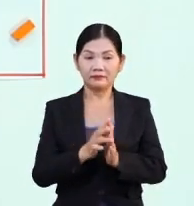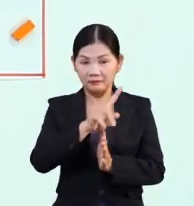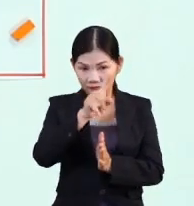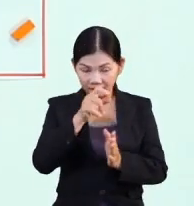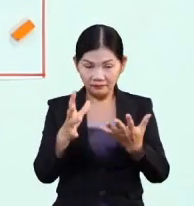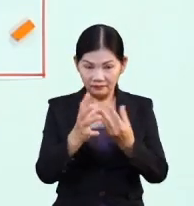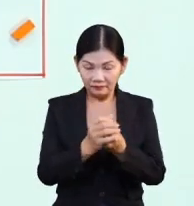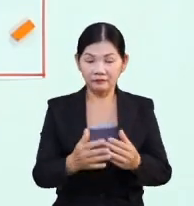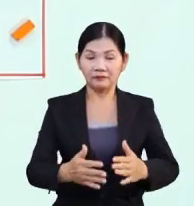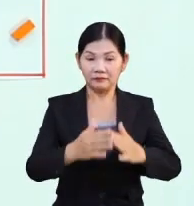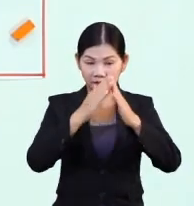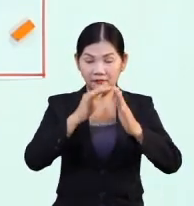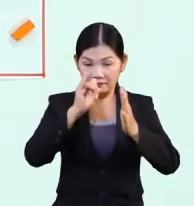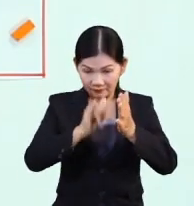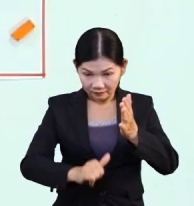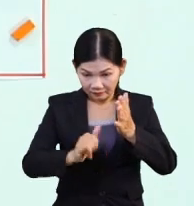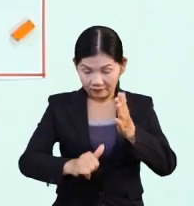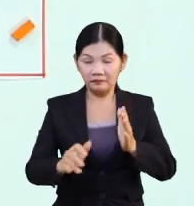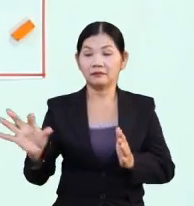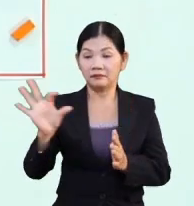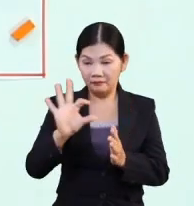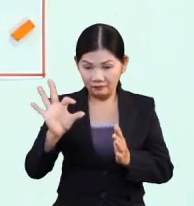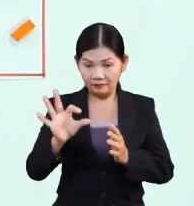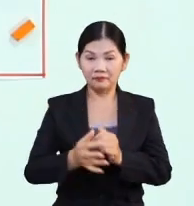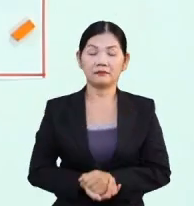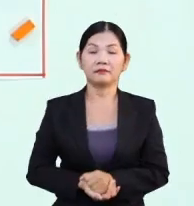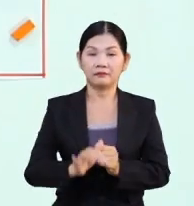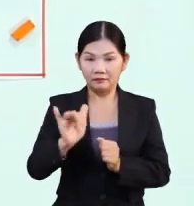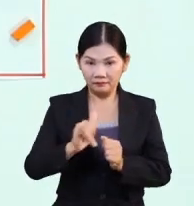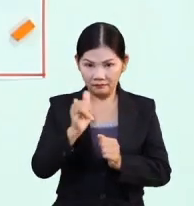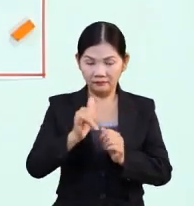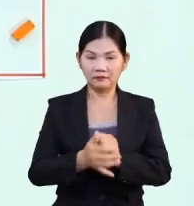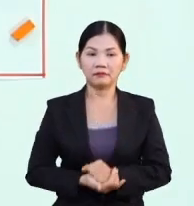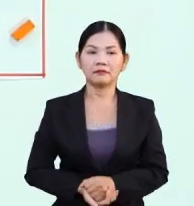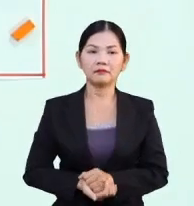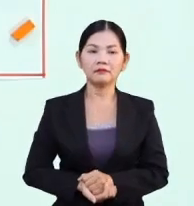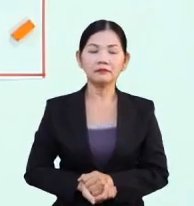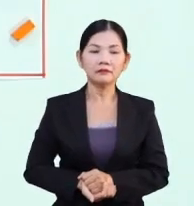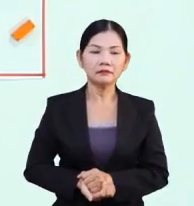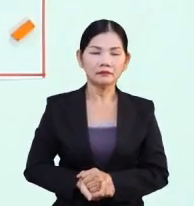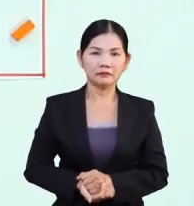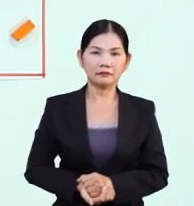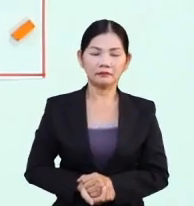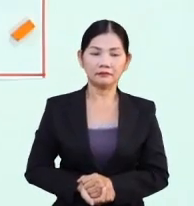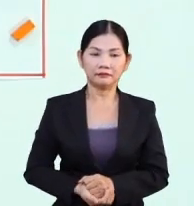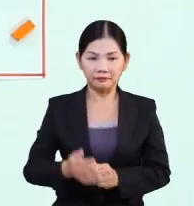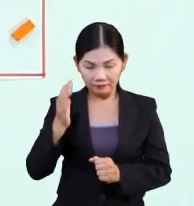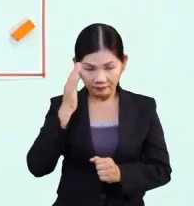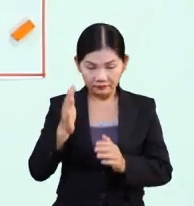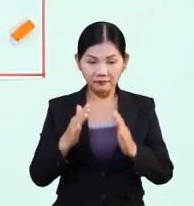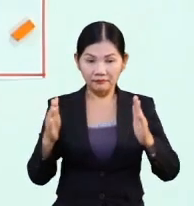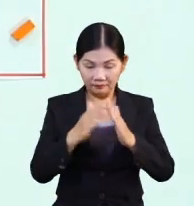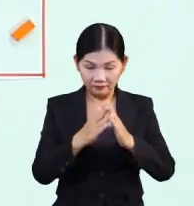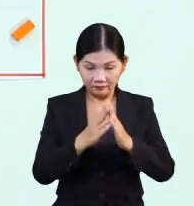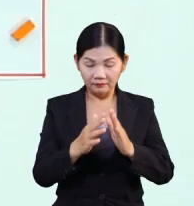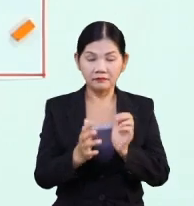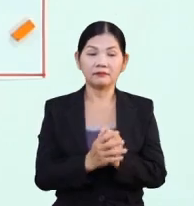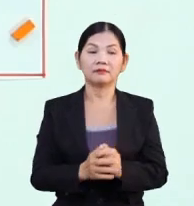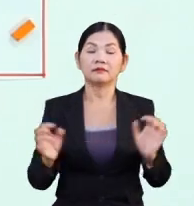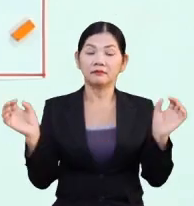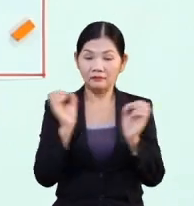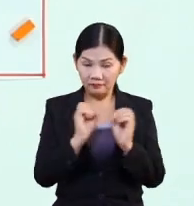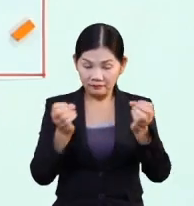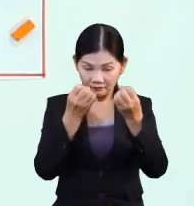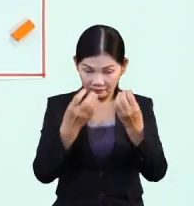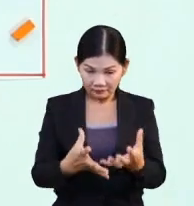កចំនួនផ្ទះដែលមិនទាន់មានបង្គន់អនាម័យប្រើប្រាស់ចាអញ្ចឹងកូនដឹងទៅថាផ្ទះណាខ្លះដែលមិនតាមផ្ទះចំនួ